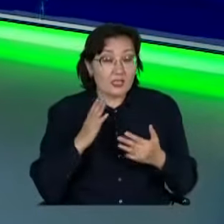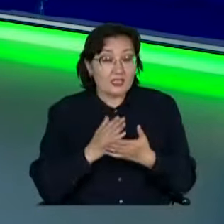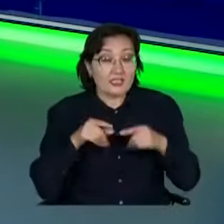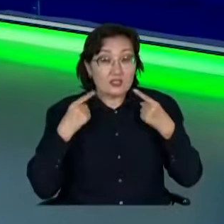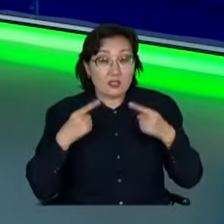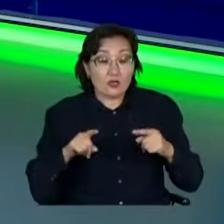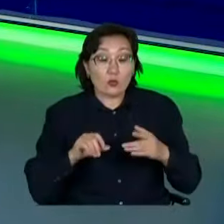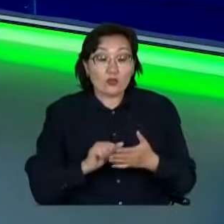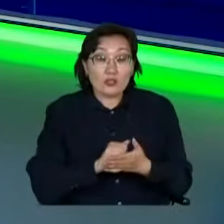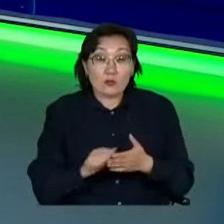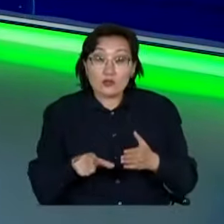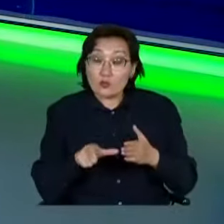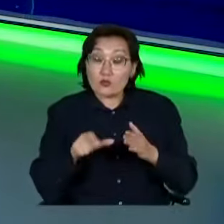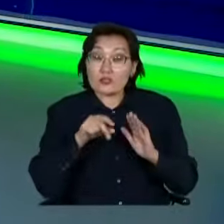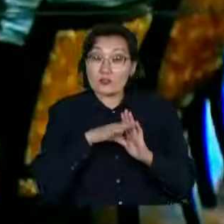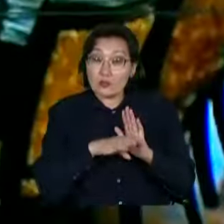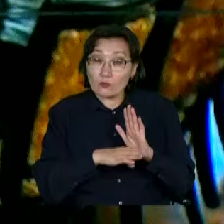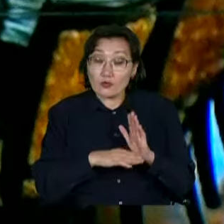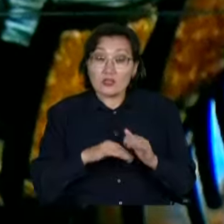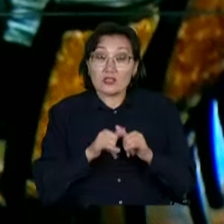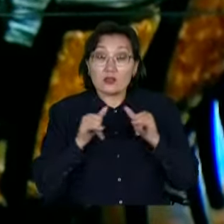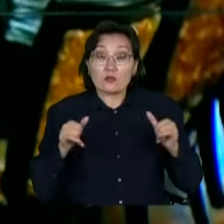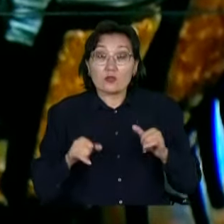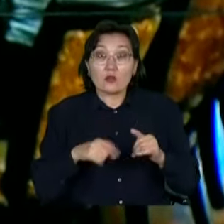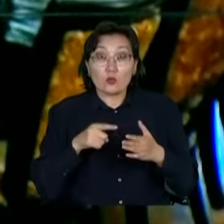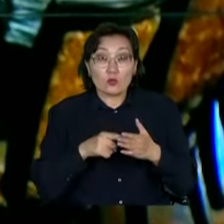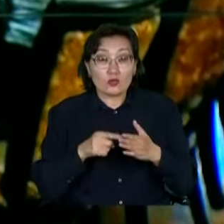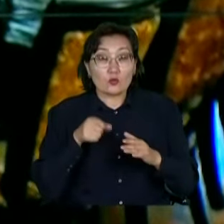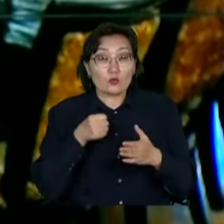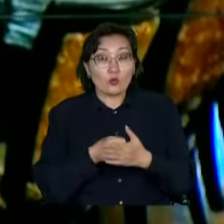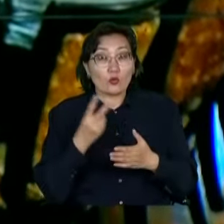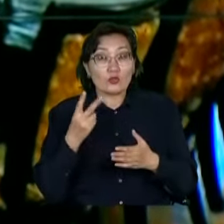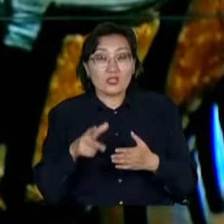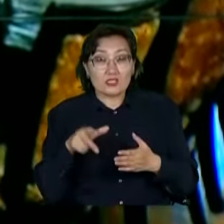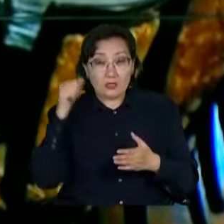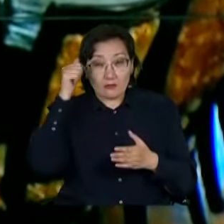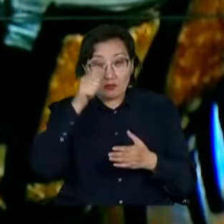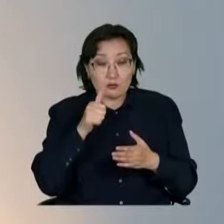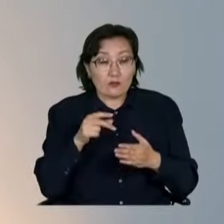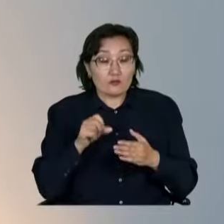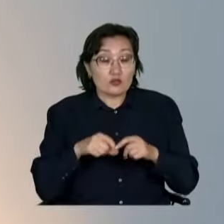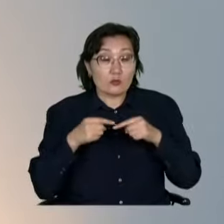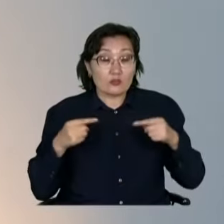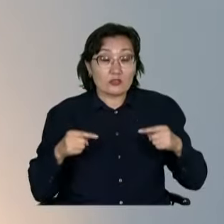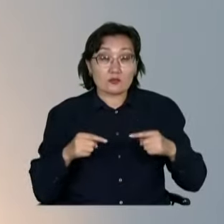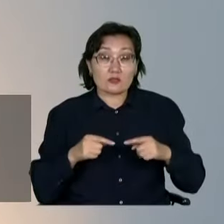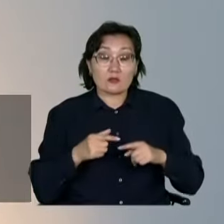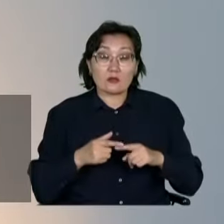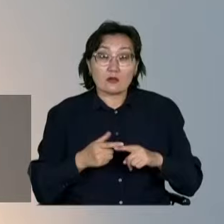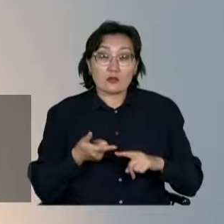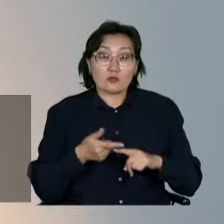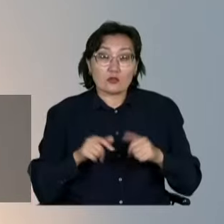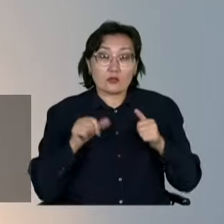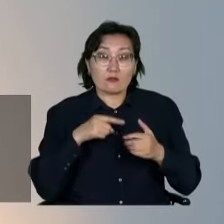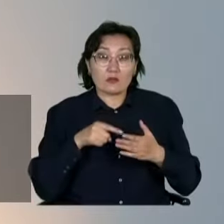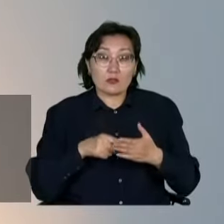другой документ, дорожная карта развития города до 2030 года. Скажите, в чем разница? На самом деле это очень хороший вопрос. А